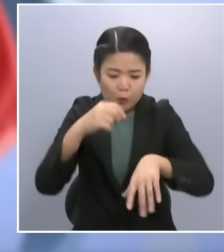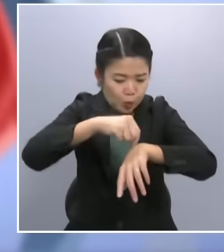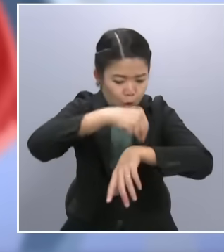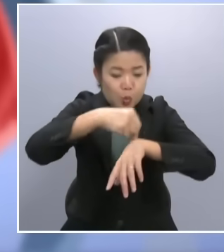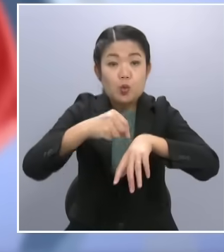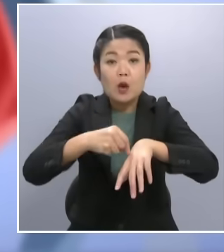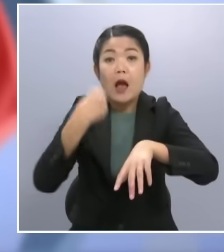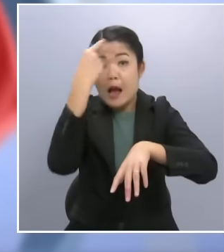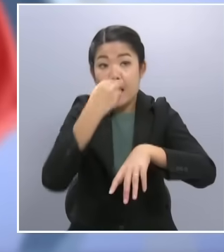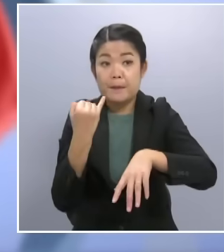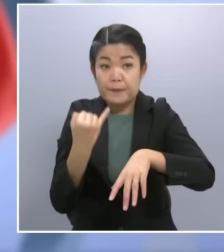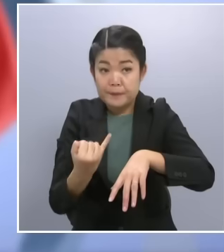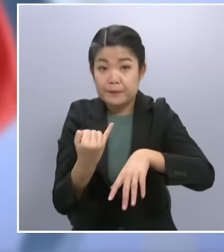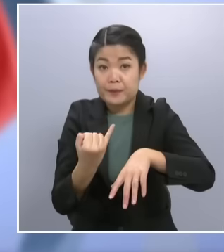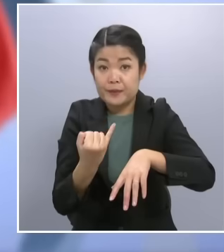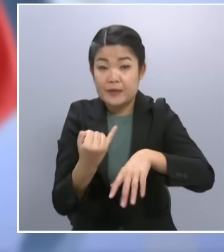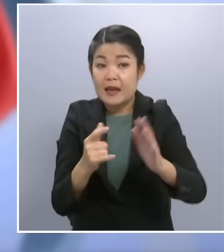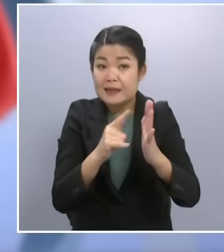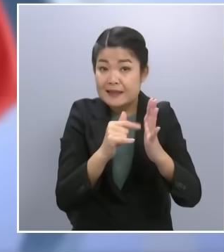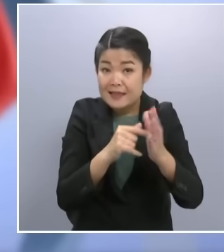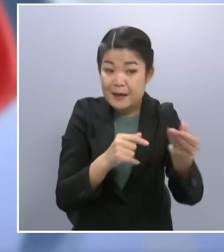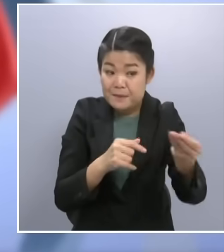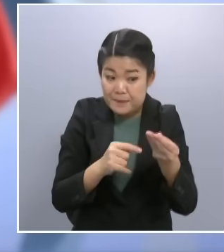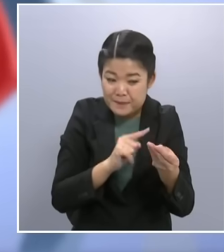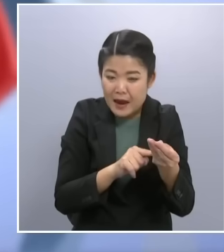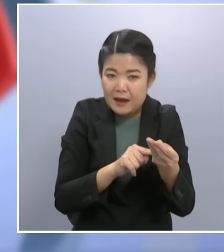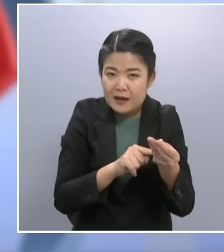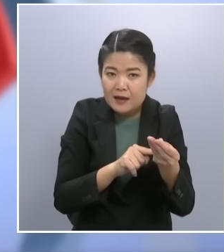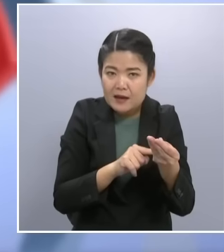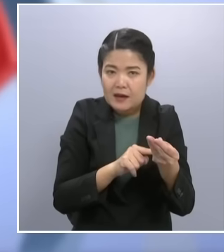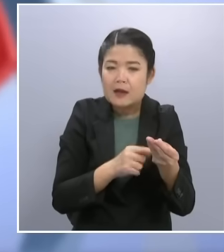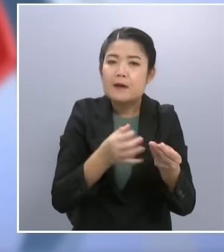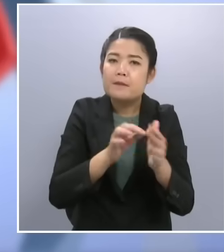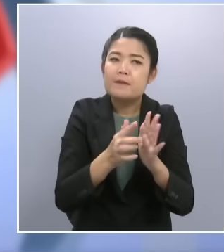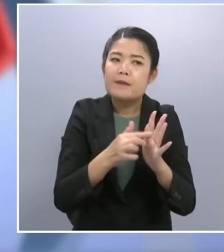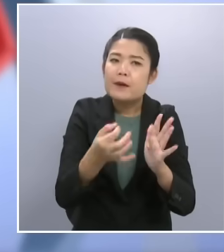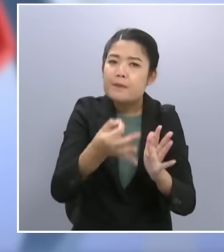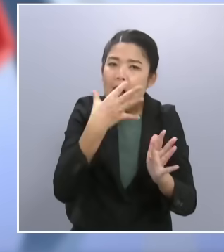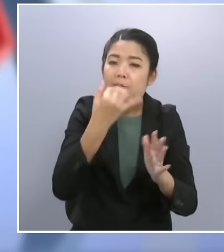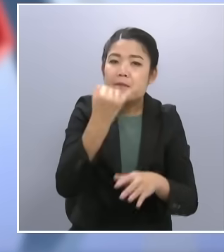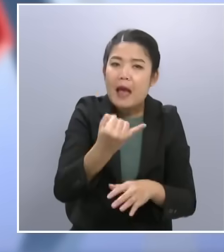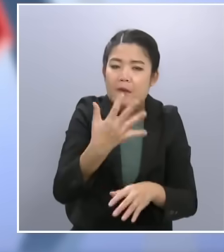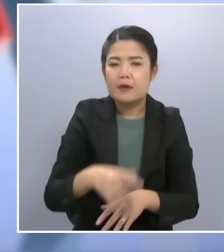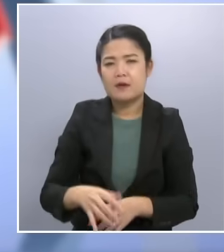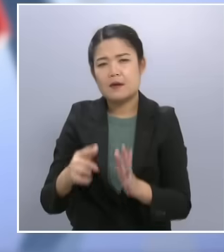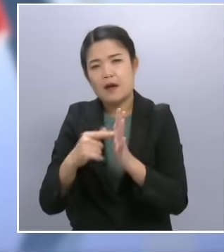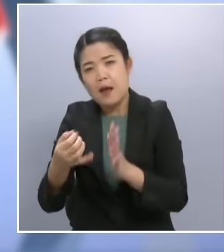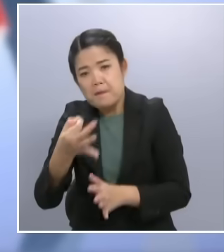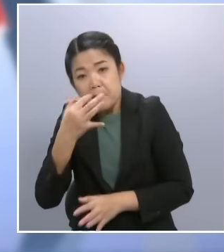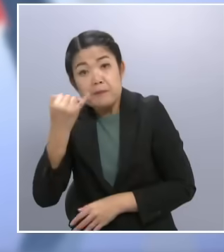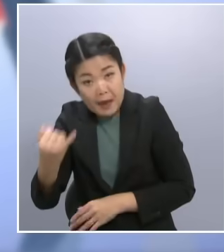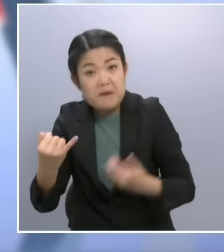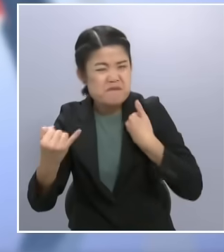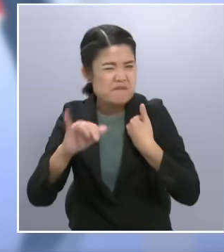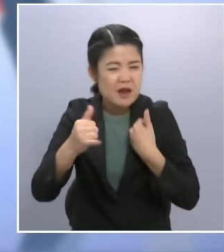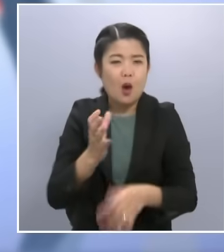คนที่แพ้นะฮะไม่หมายความว่ายาตัวนึงอ่ะอาจจะมีคุณสำหรับคนนี้นะฮะแต่คนเนี้ยเขาอาจจะแพ้ก็ได้ไม่ได้ว่าคุณจะต้องไปกลัวนะว่าจะไม่กิน